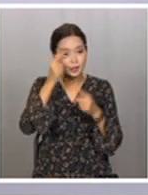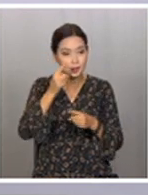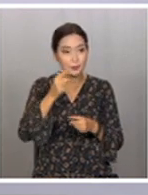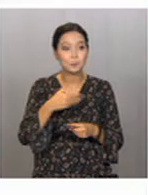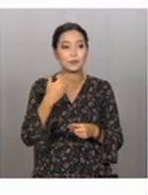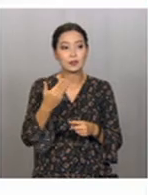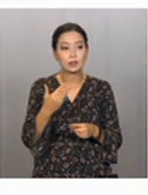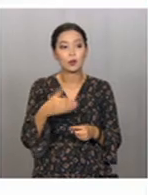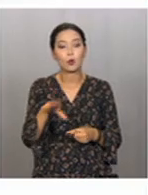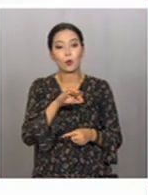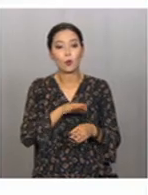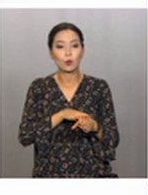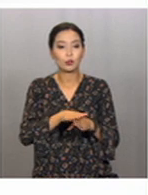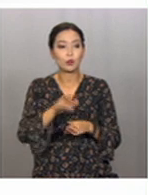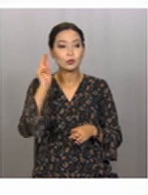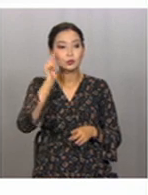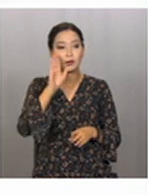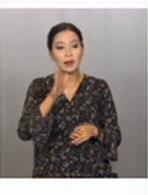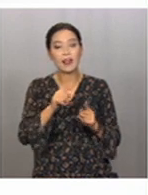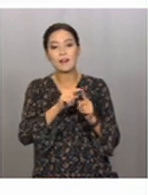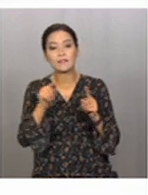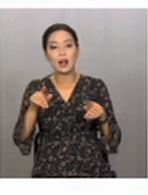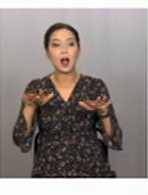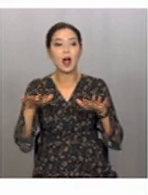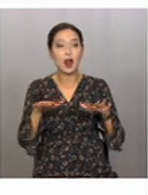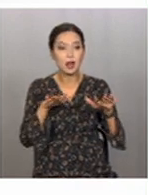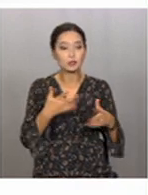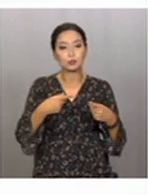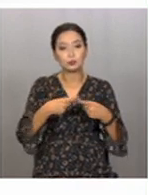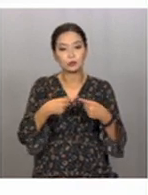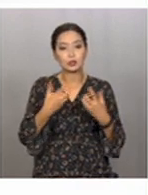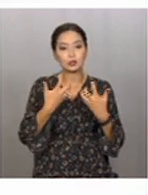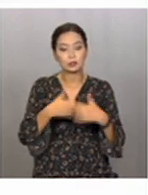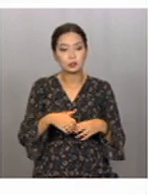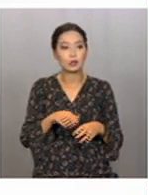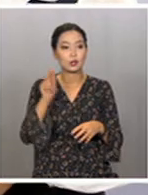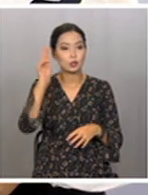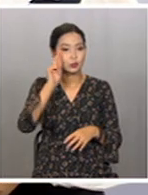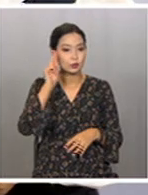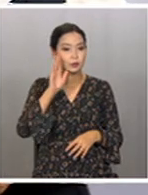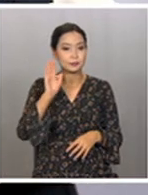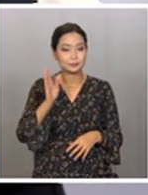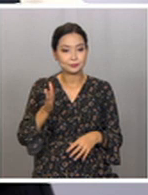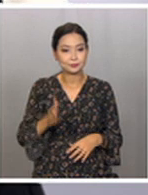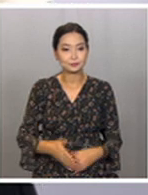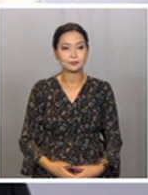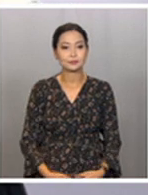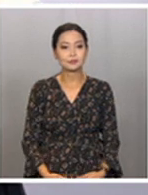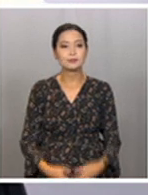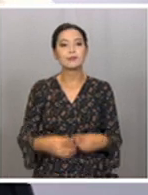қолдануды үйренесіз. Векторлар арасындағы бұрышты есептеуді меңгересіз.